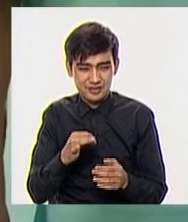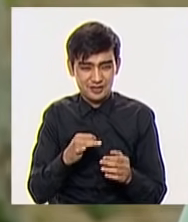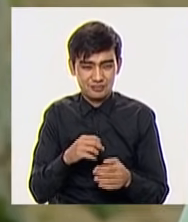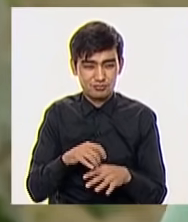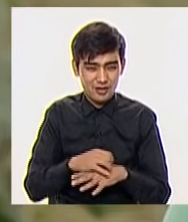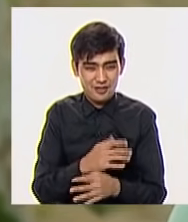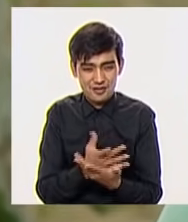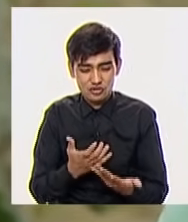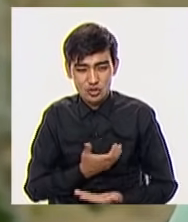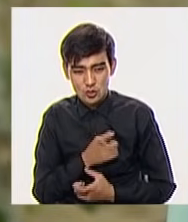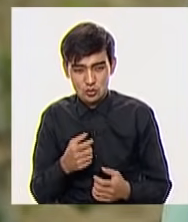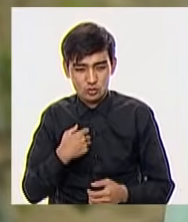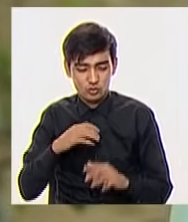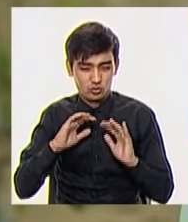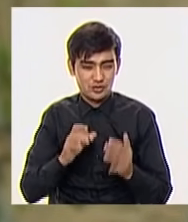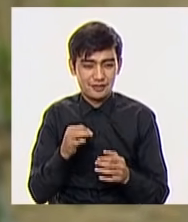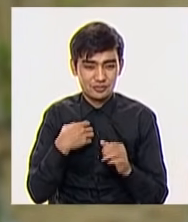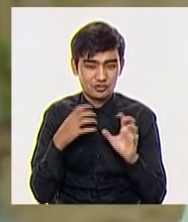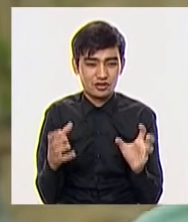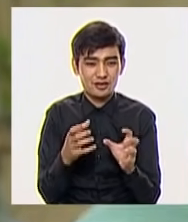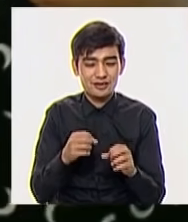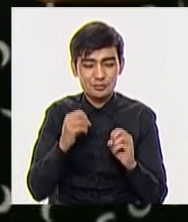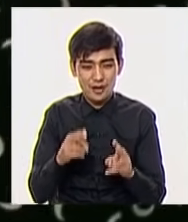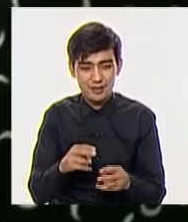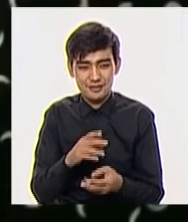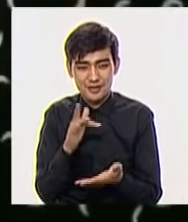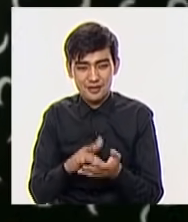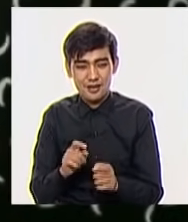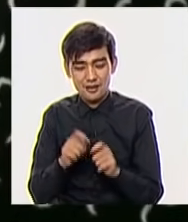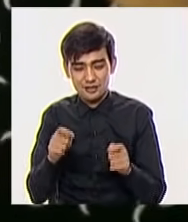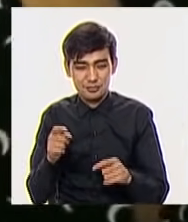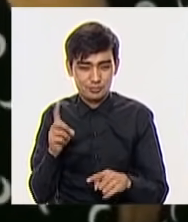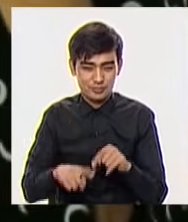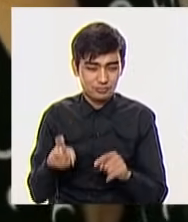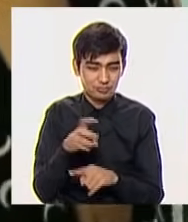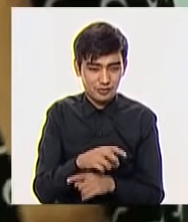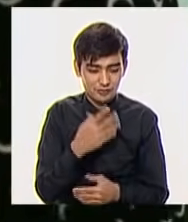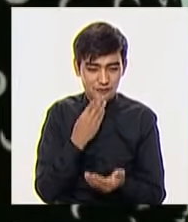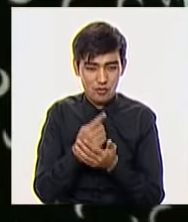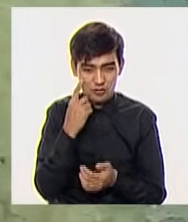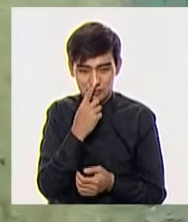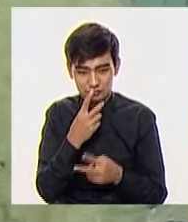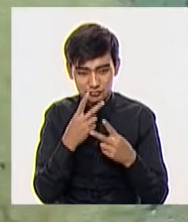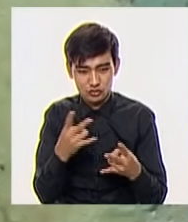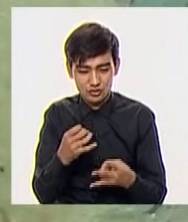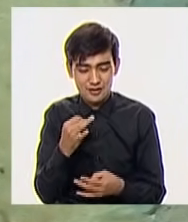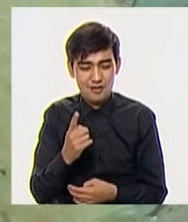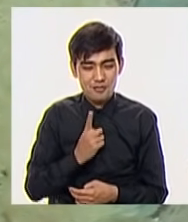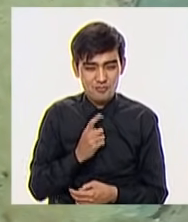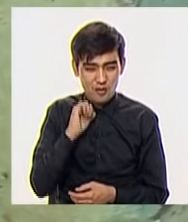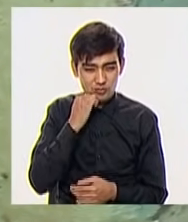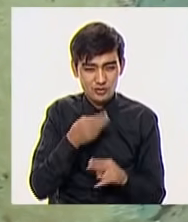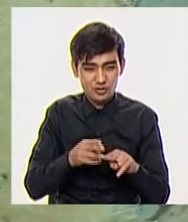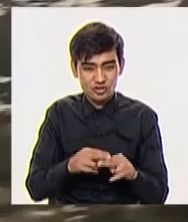тарақандардан шаршаған тұрғындар қарияға қамқорлық көрсететін жауапты мекеме тез арада келіп жағдайды өз көздерімен көрсеткен дейді. Олар жалғыз тұратын